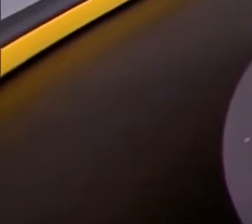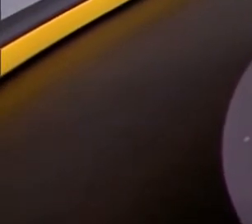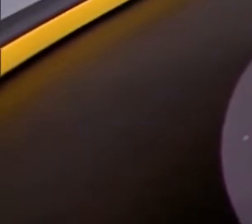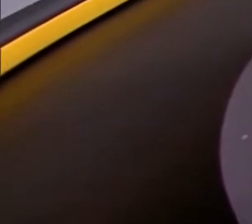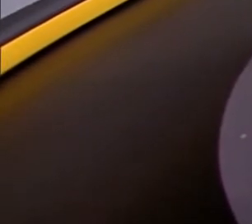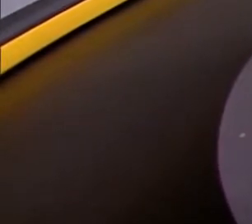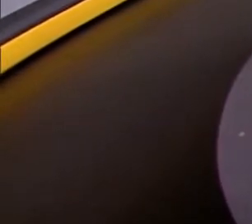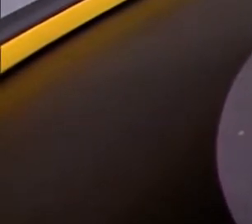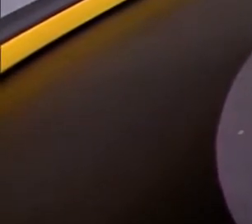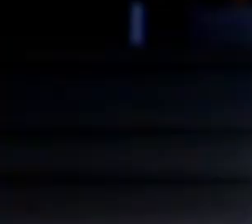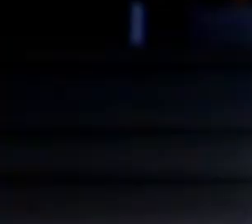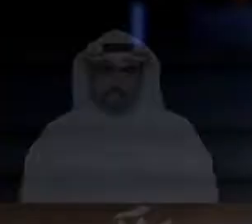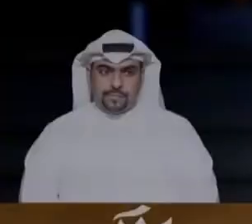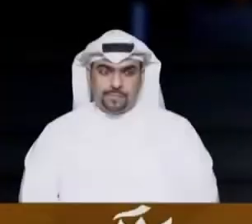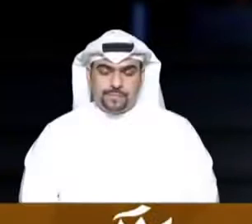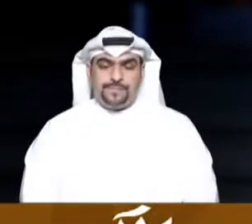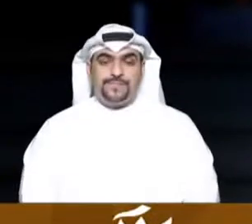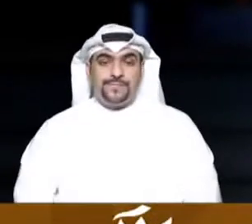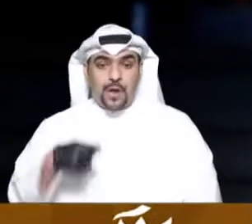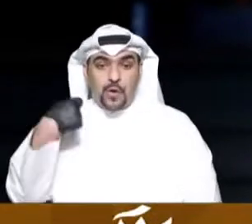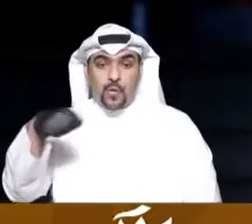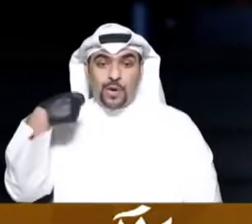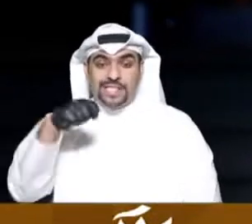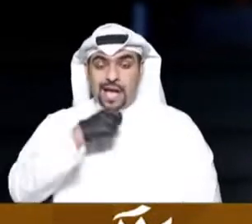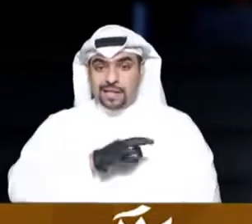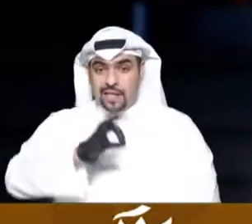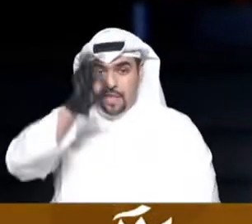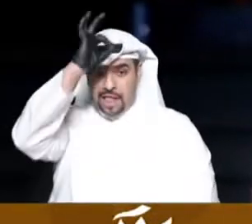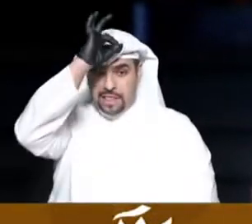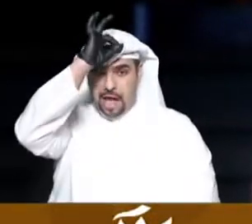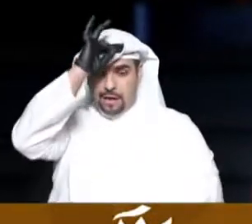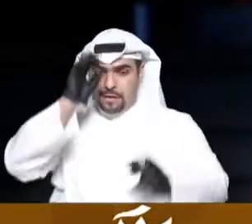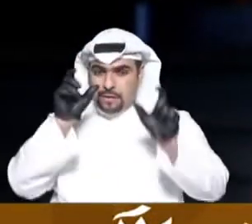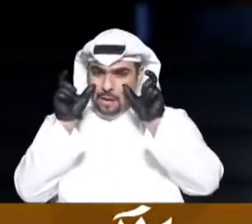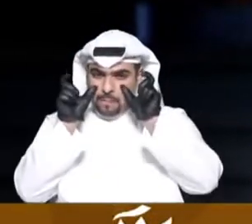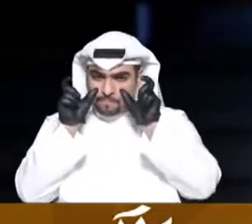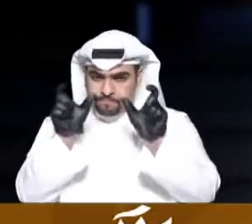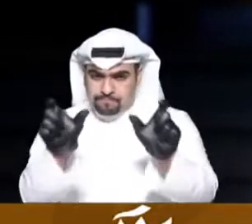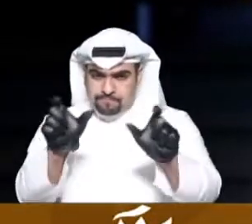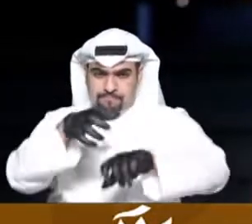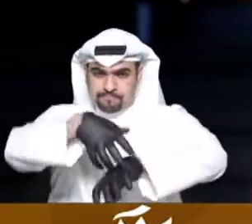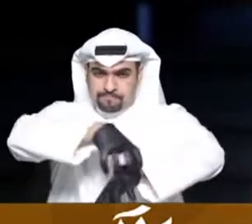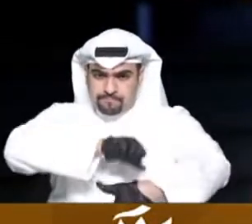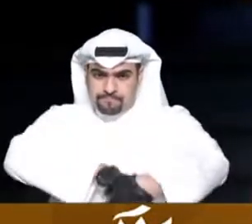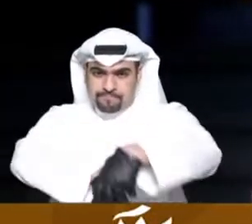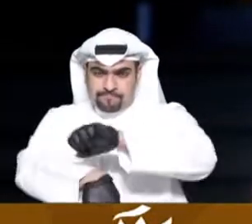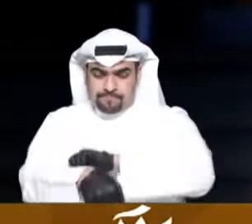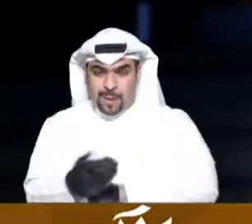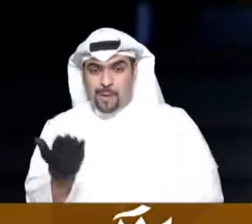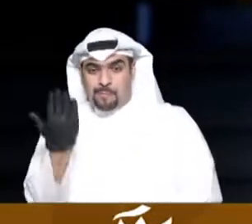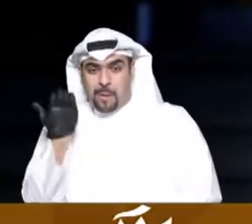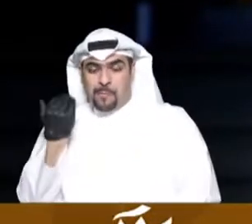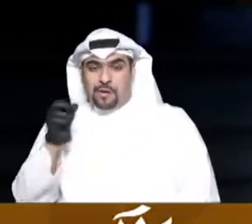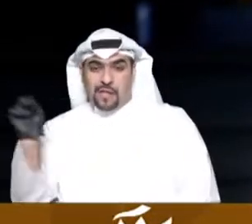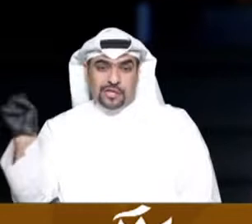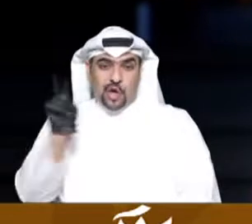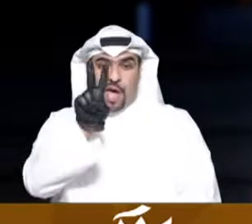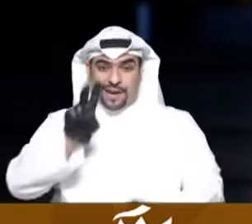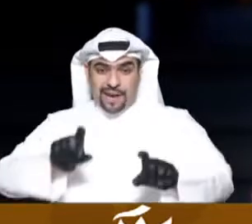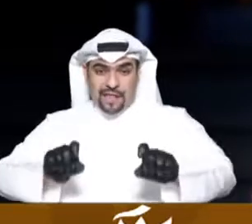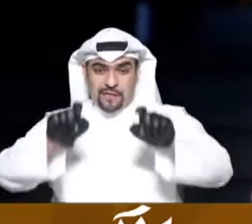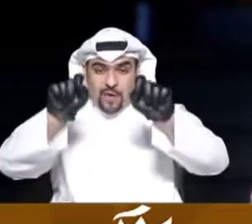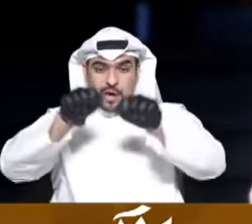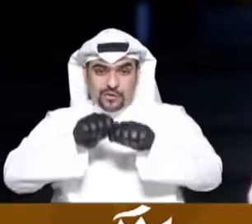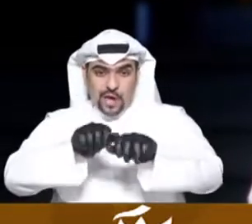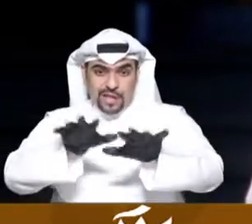أعزائي المشاهدين، جهود كبيرة تبذلها وزارة الداخلية منذ بداية الأزمة وعلى كافة المستويات. جانب من